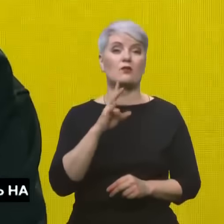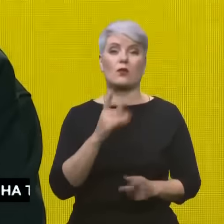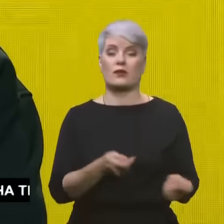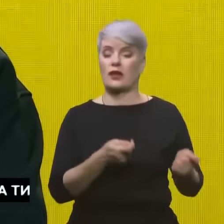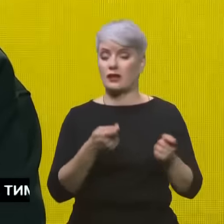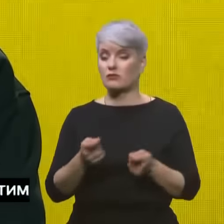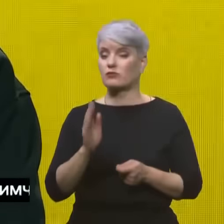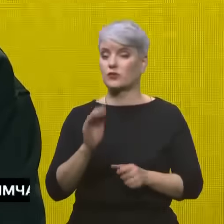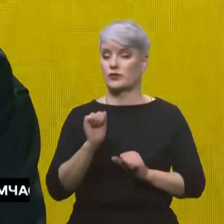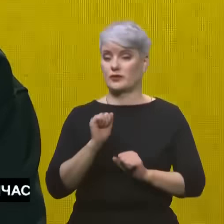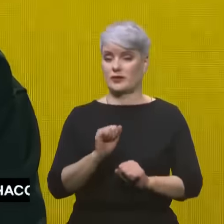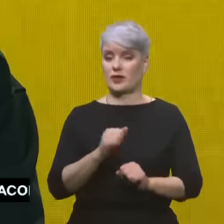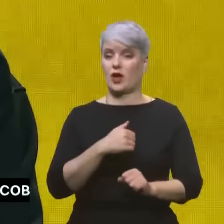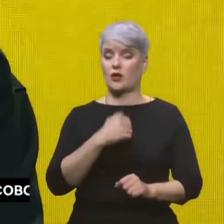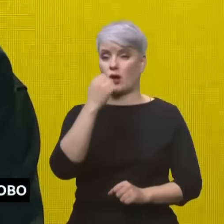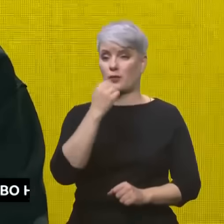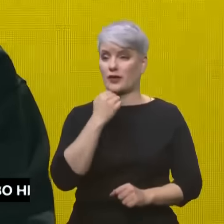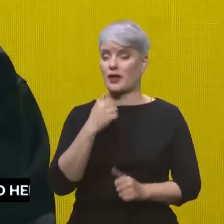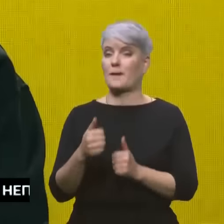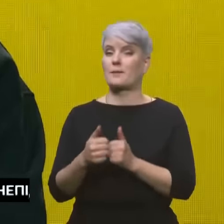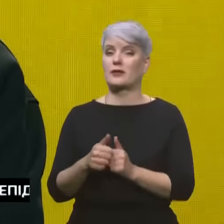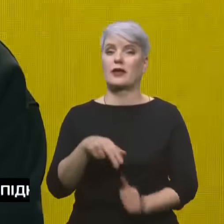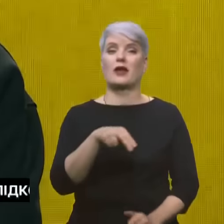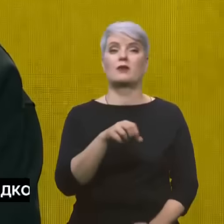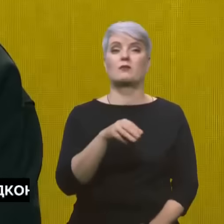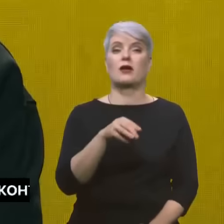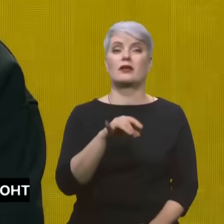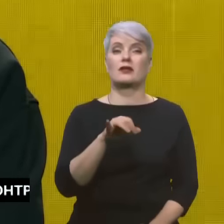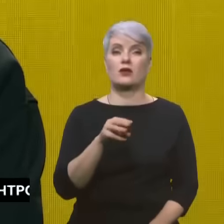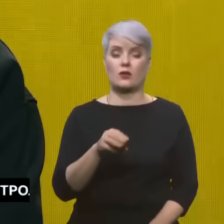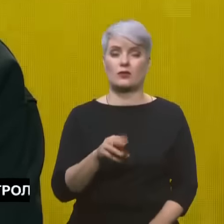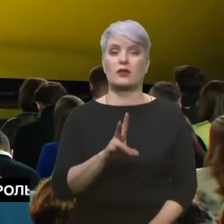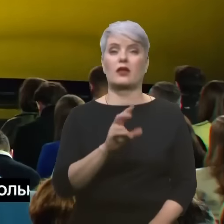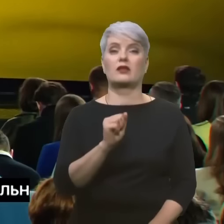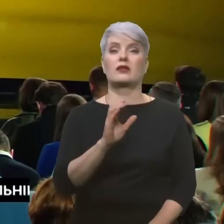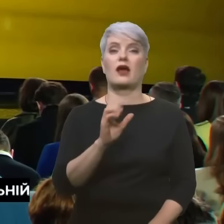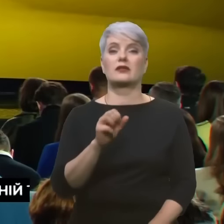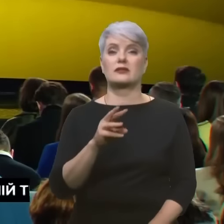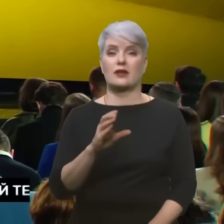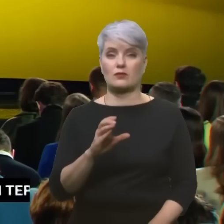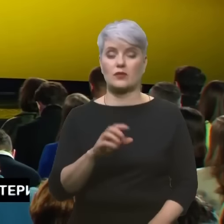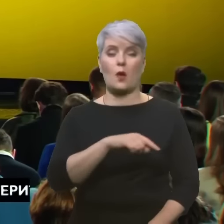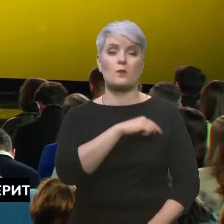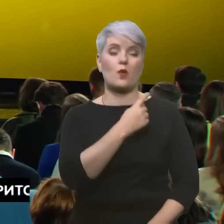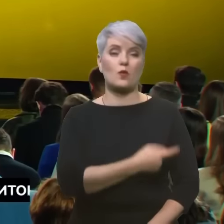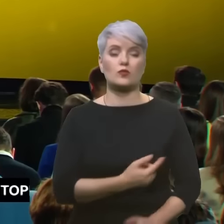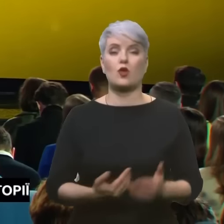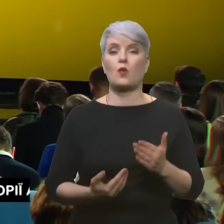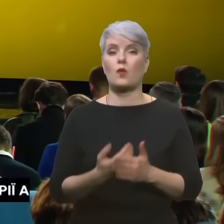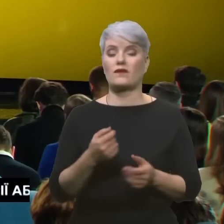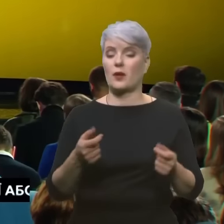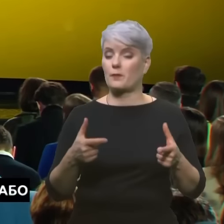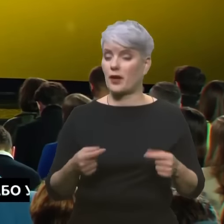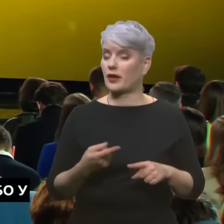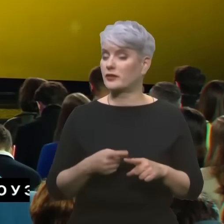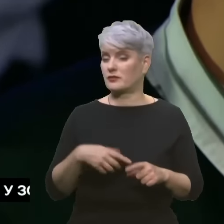хочу подякувати партнерів і Patriot, і NASAMS, потужний новий пакет. Да. І це важливо. В